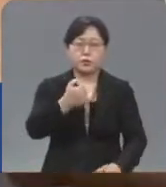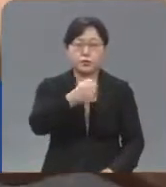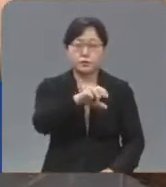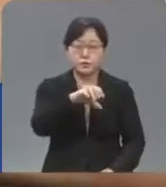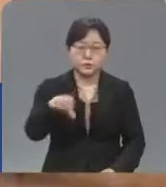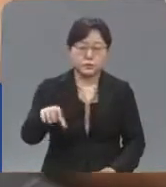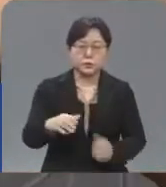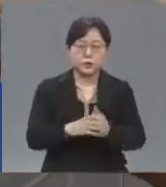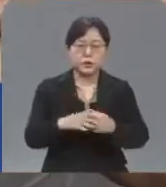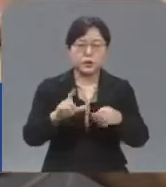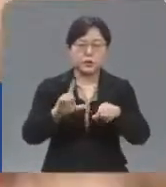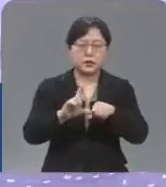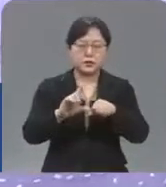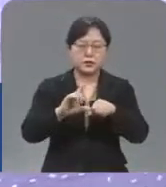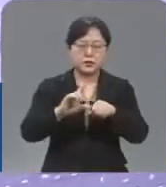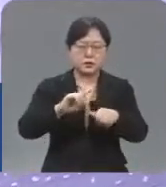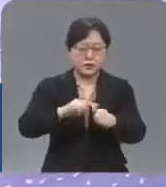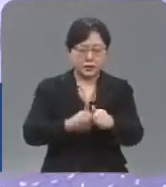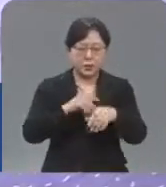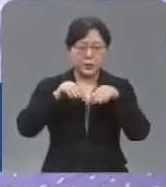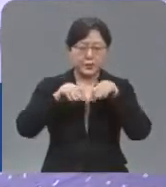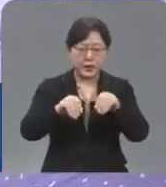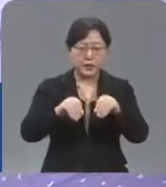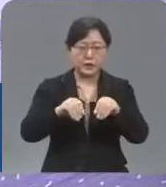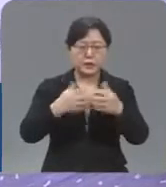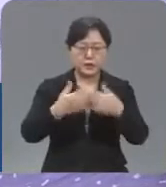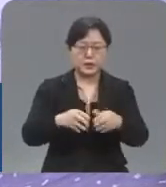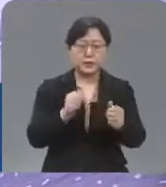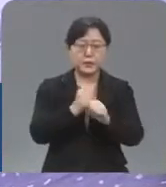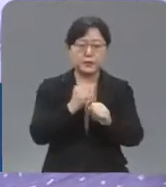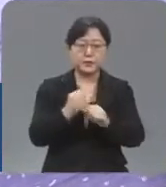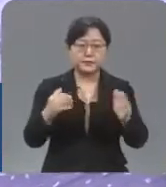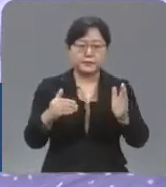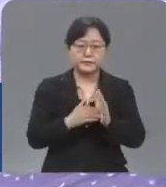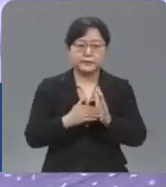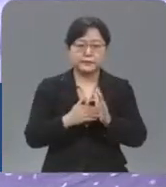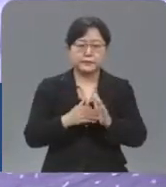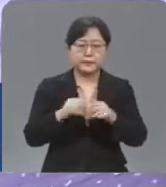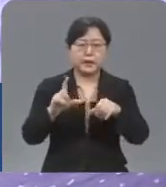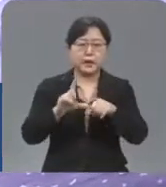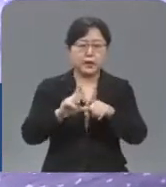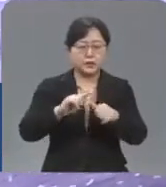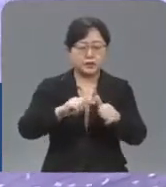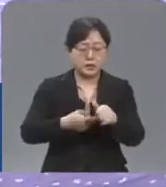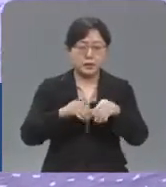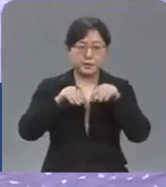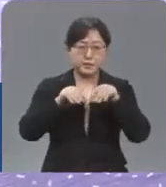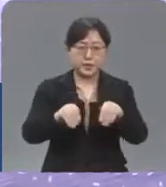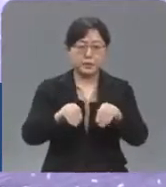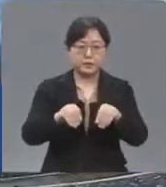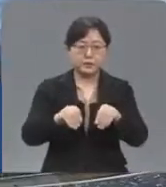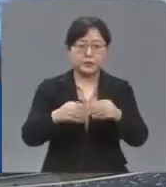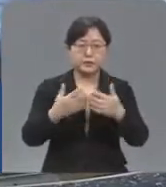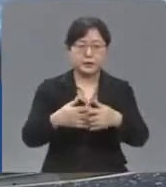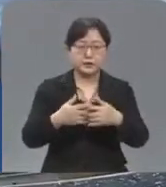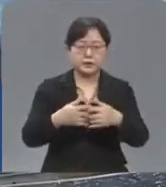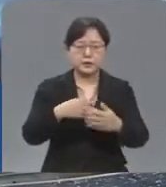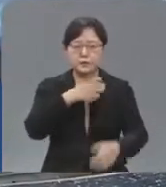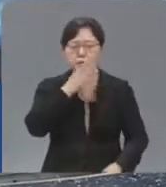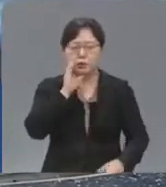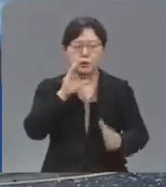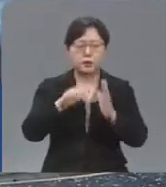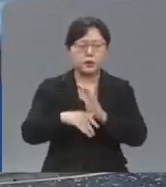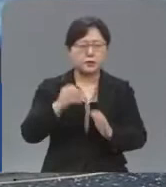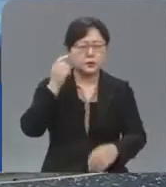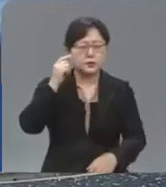50가구에 가스 자동 잠금 장치를 무료로 설치했다고 밝혔습니다. 가스 자동 잠금 장치 보급 사업은 고령화 사회